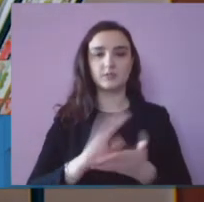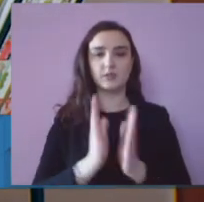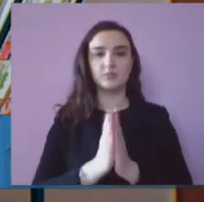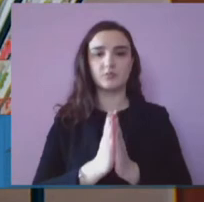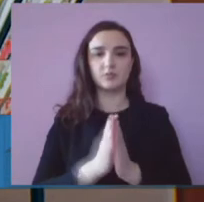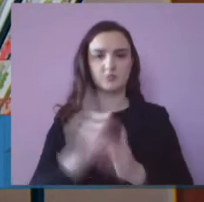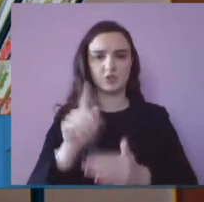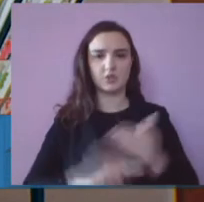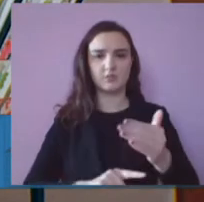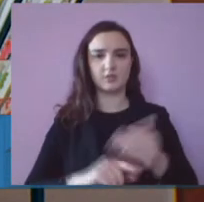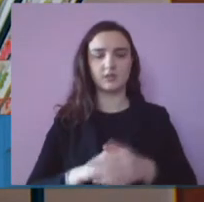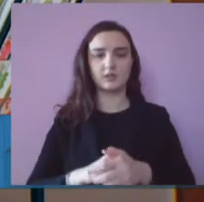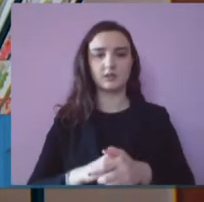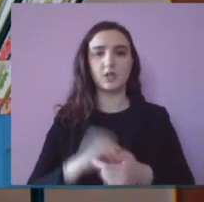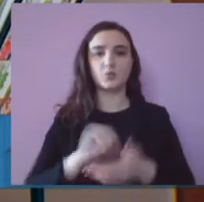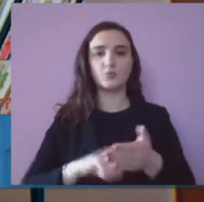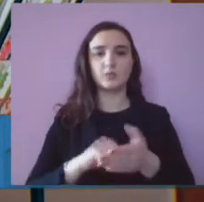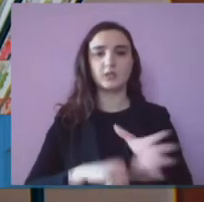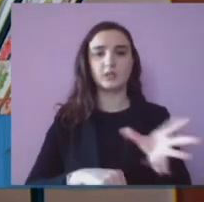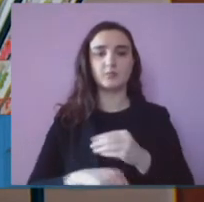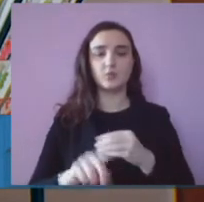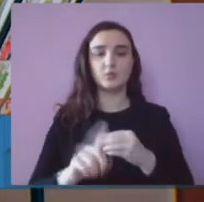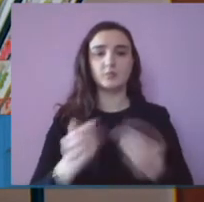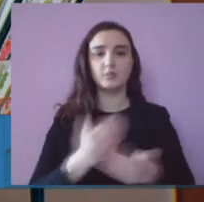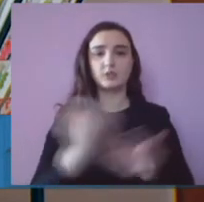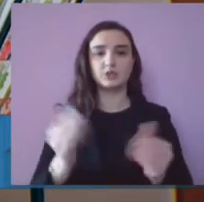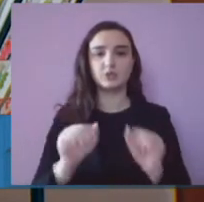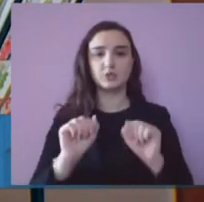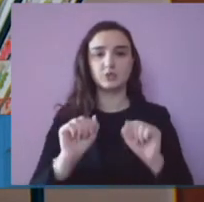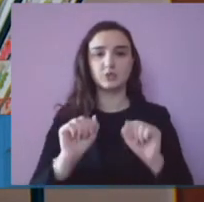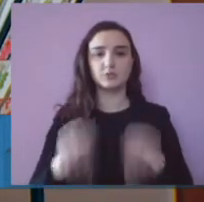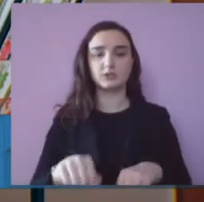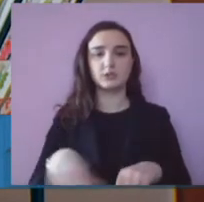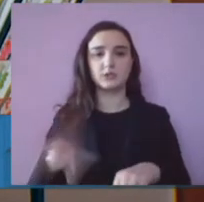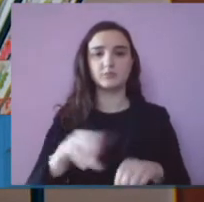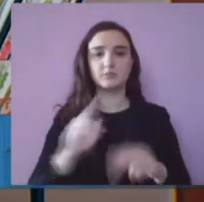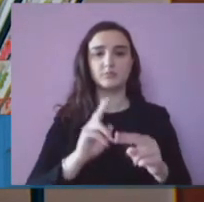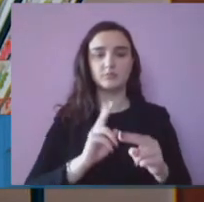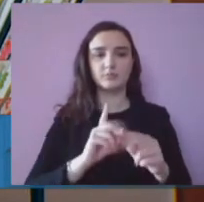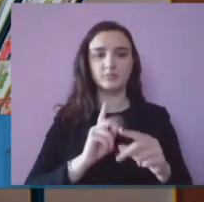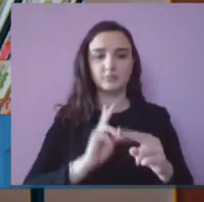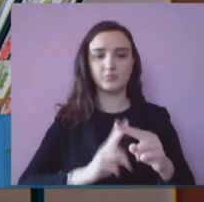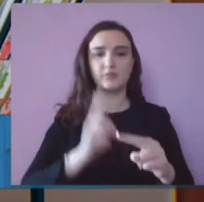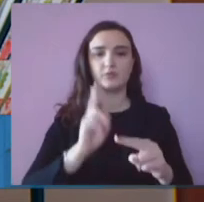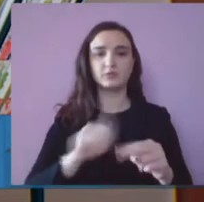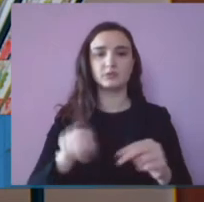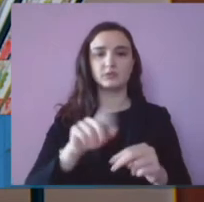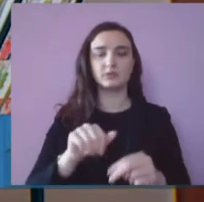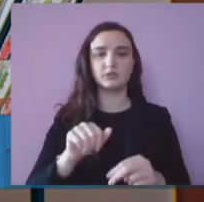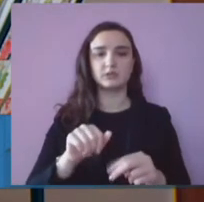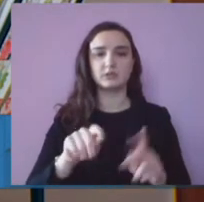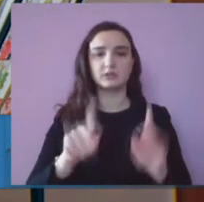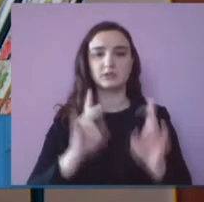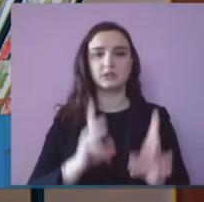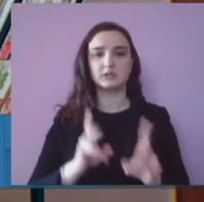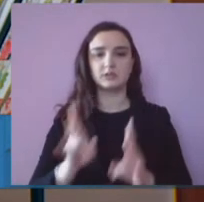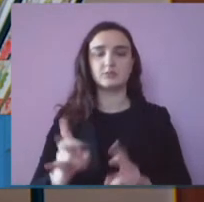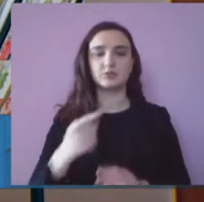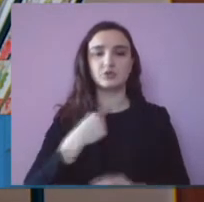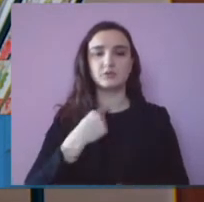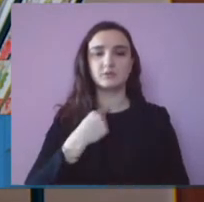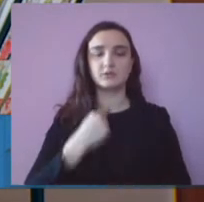დამაჯერებელი არგუმენტები, რომ მათ შეუძლიათ პროვოცირება გამოიწვიონ აუტოიმუნური დაზიანებისა ფარისებრი ჯირკვლის.